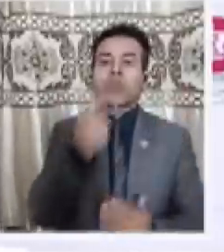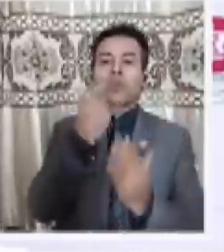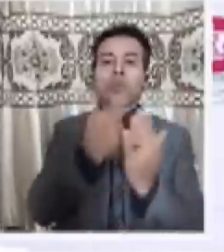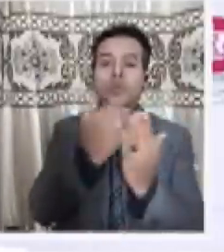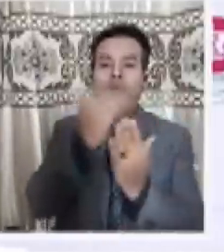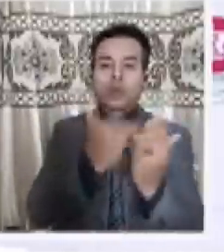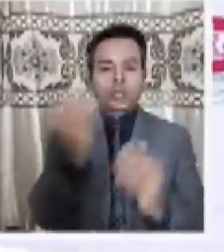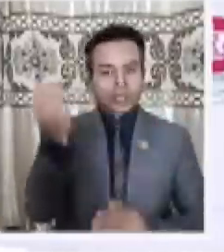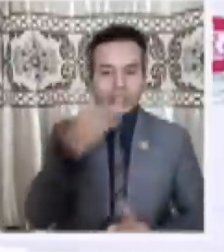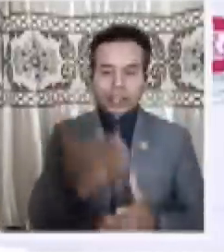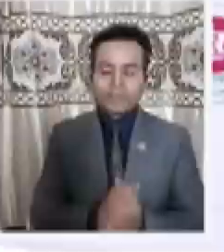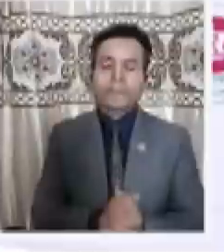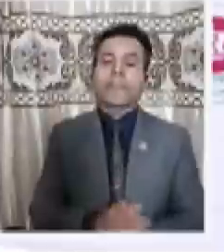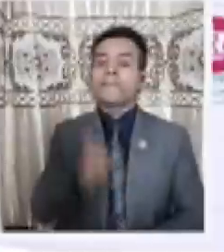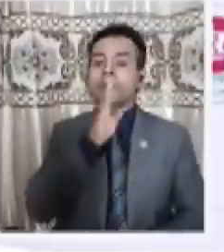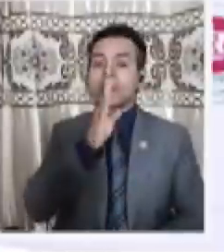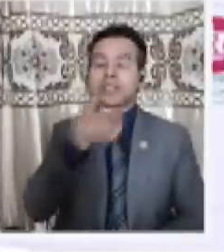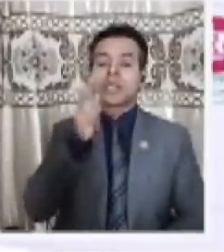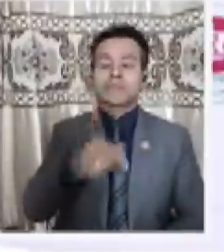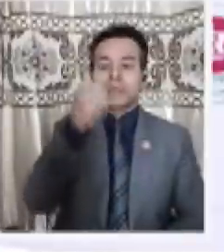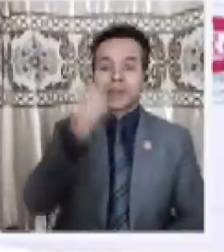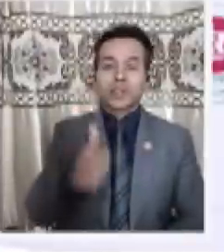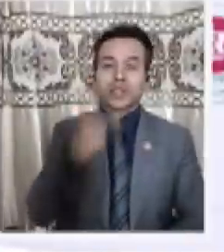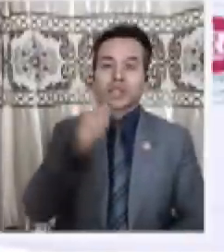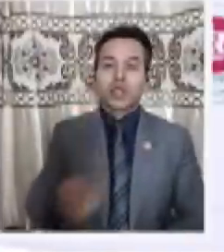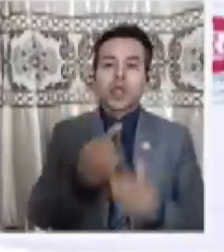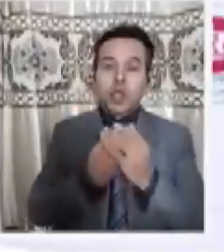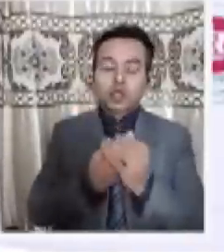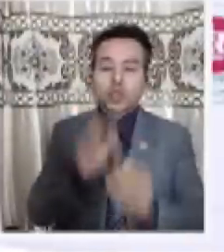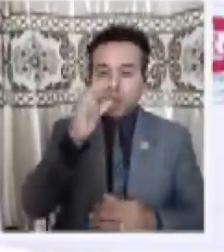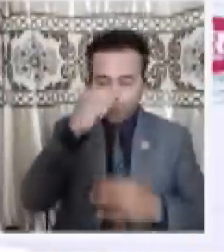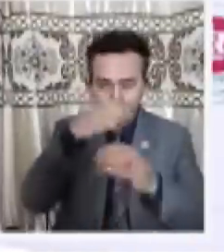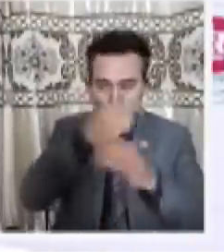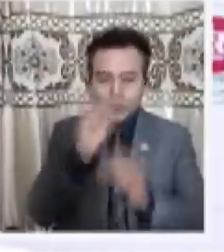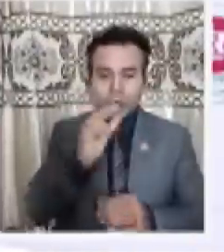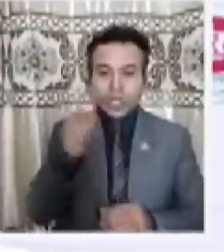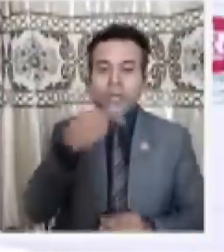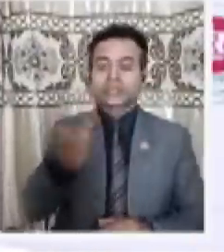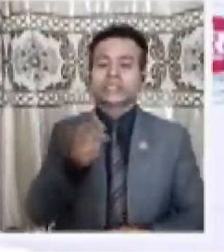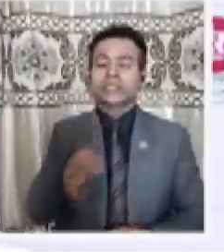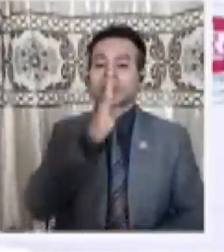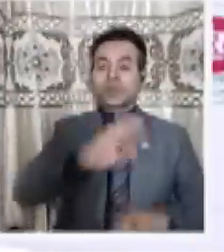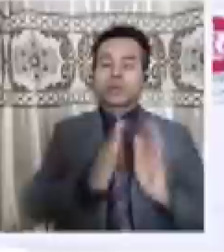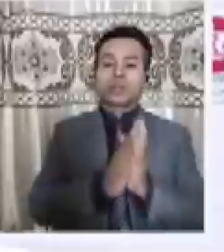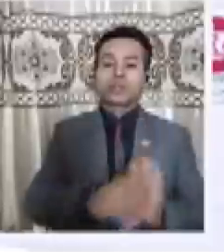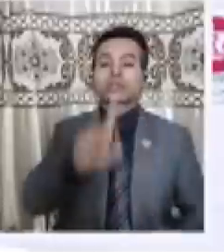বেসরকারি ডায়াগনস্টিক সেন্টারকে অনুমোদন দেওয়া হয়েছে 17টি, কার্যক্রম চালাচ্ছে 12টি।